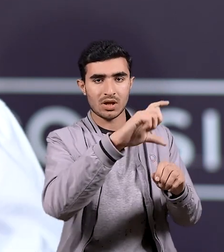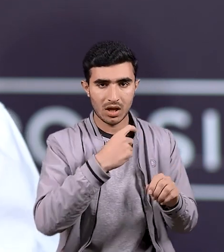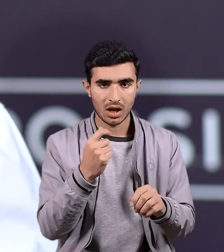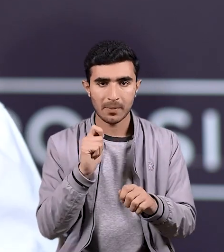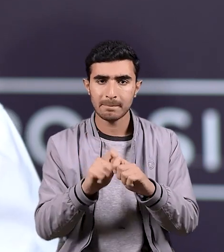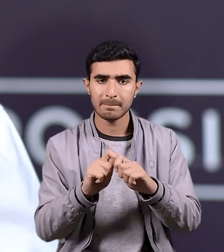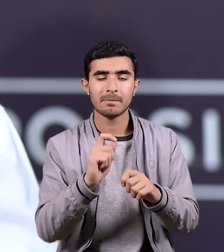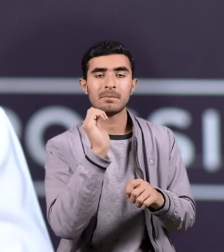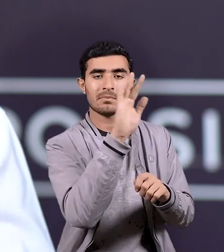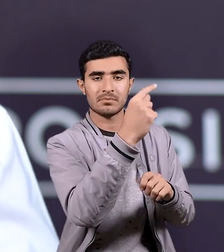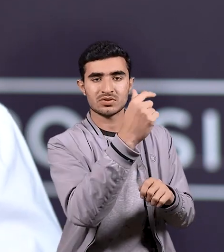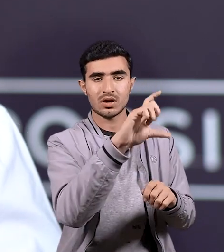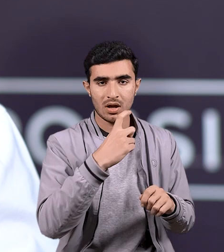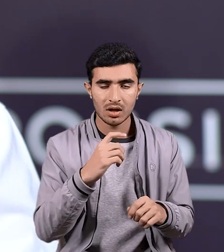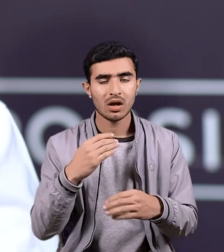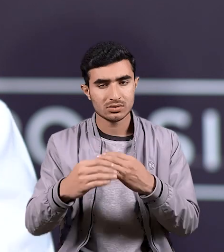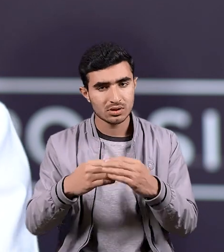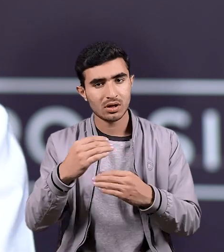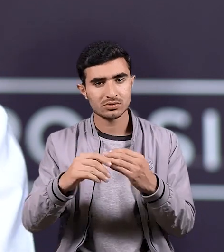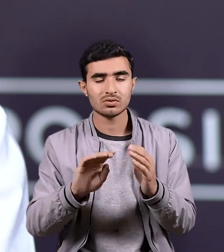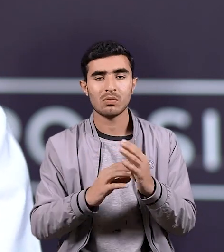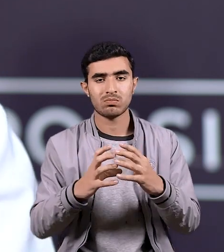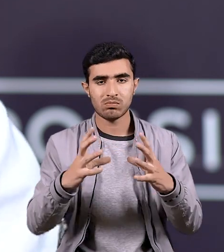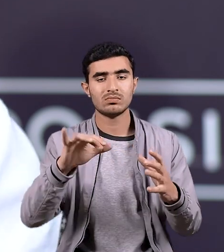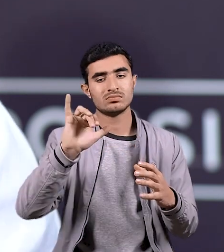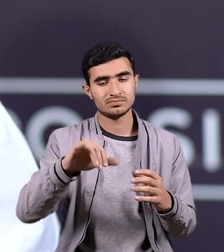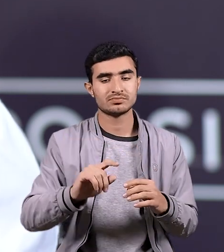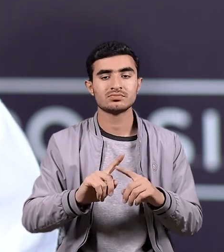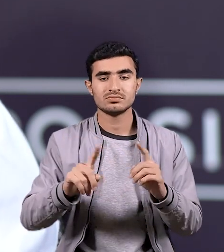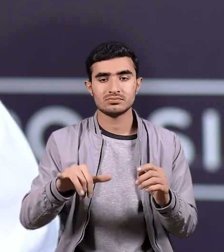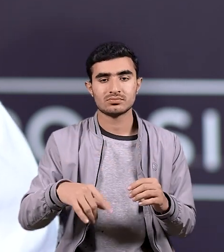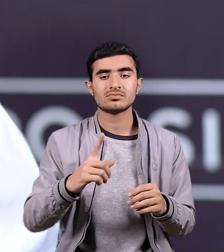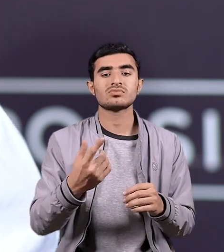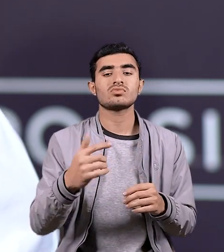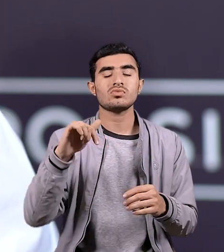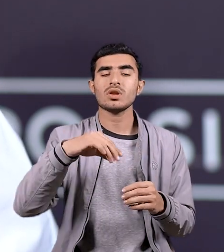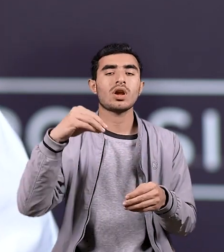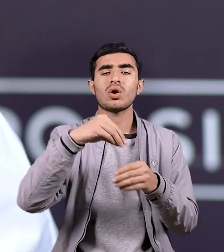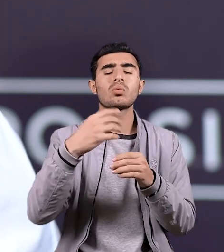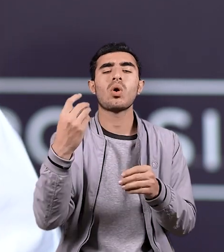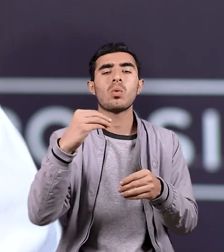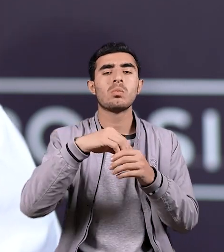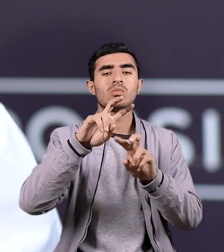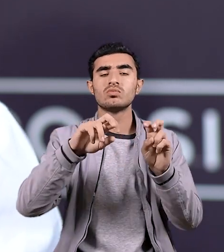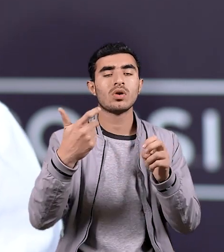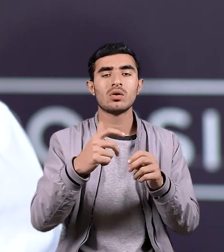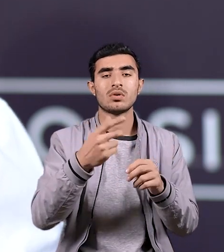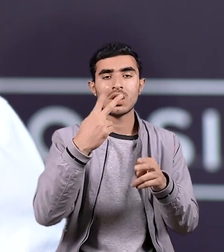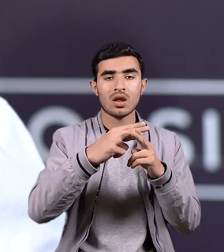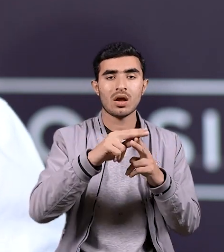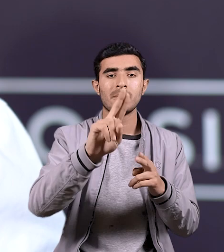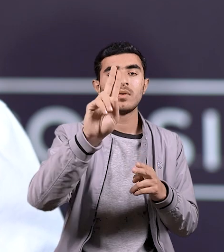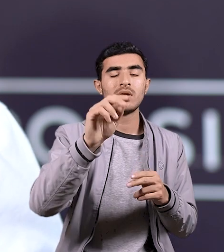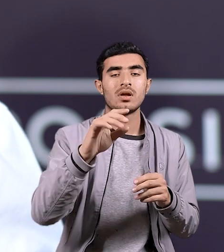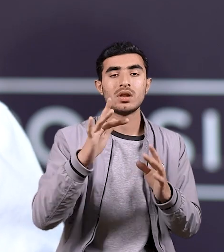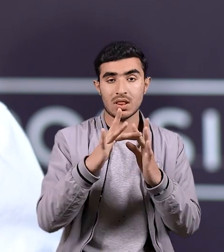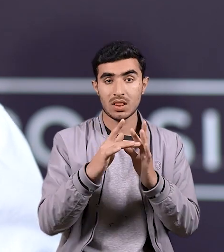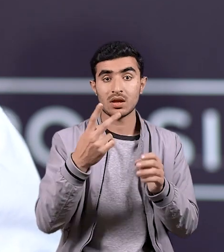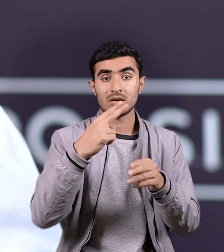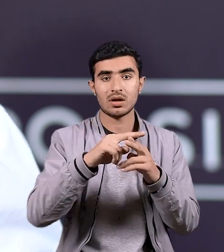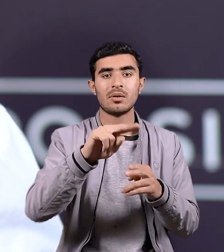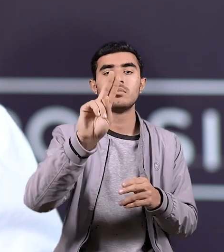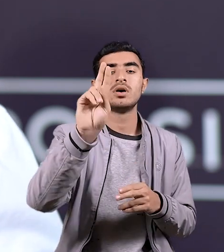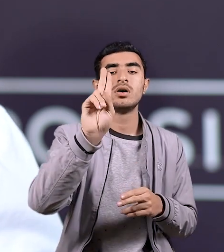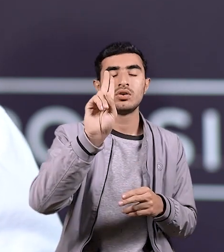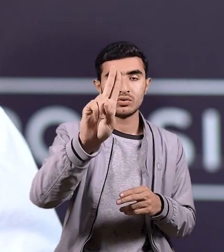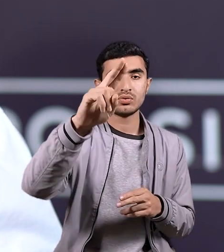एक ग्रुप में बनकर फिर आप अपनी कंपनी रजिस्टर करके उसको स्केल अप कर सकते हैं। इसके दो फ़वाइद हैं। एक, जैसे मैंने कहा, आप अपनी समाजी